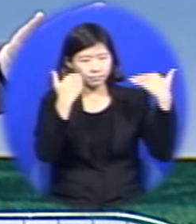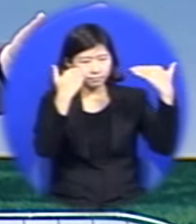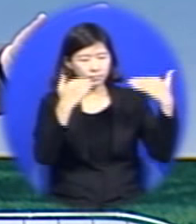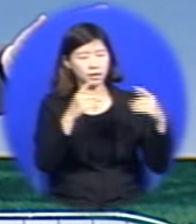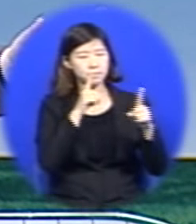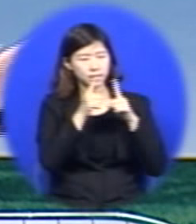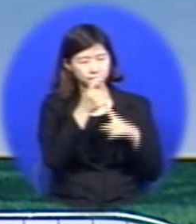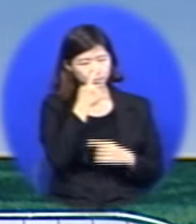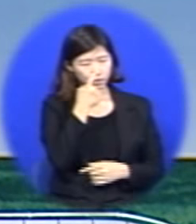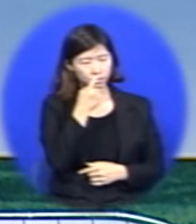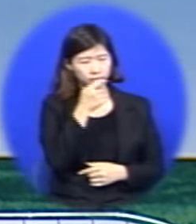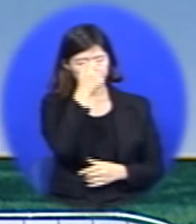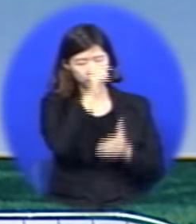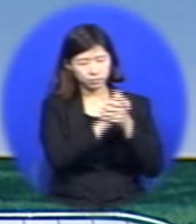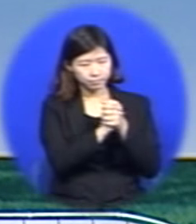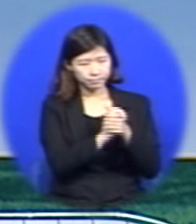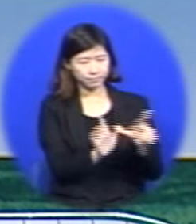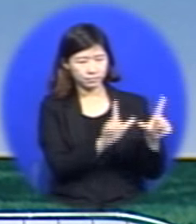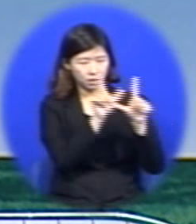들어갔어요. 그런데